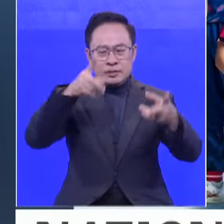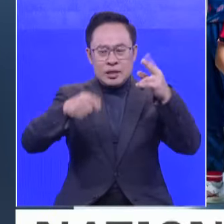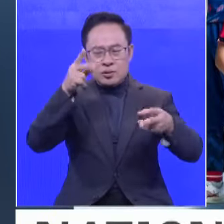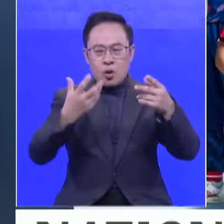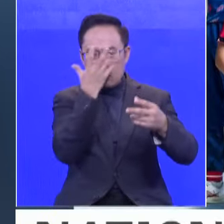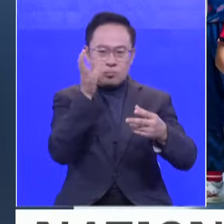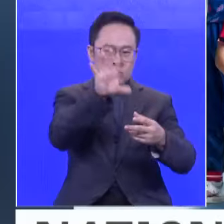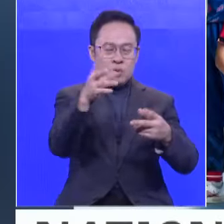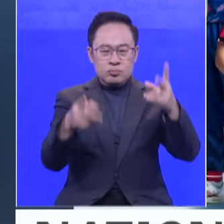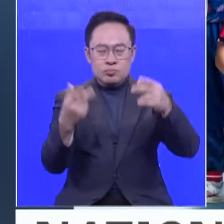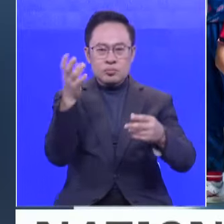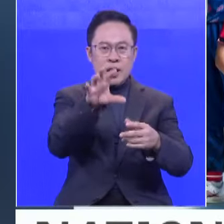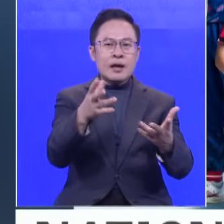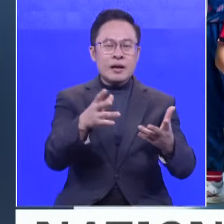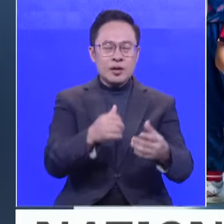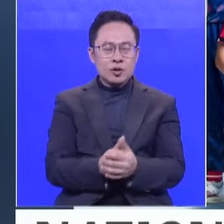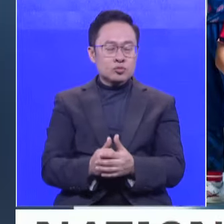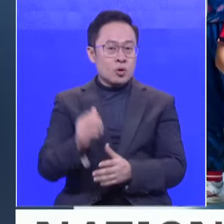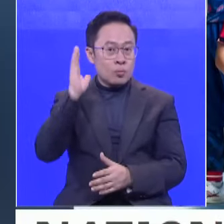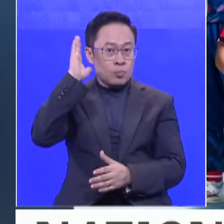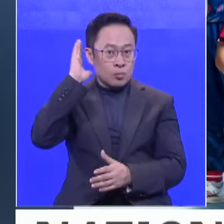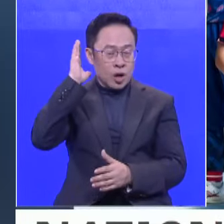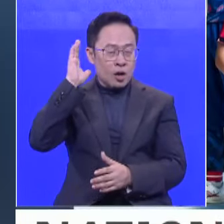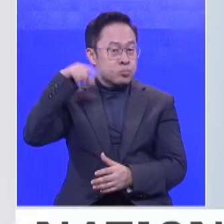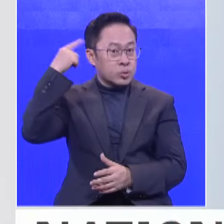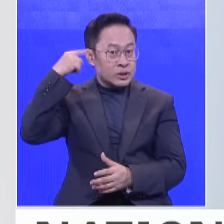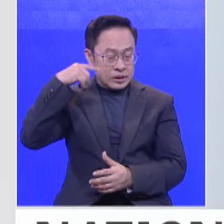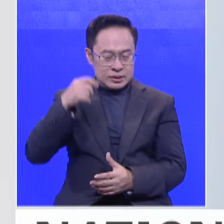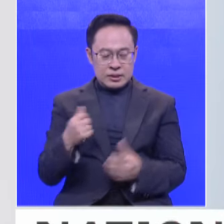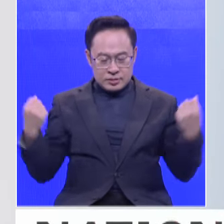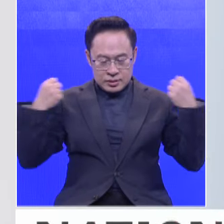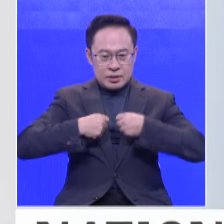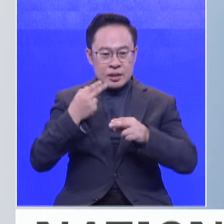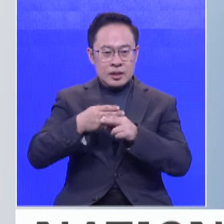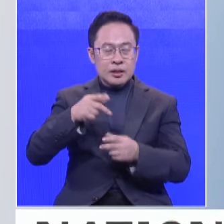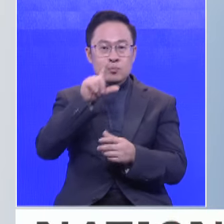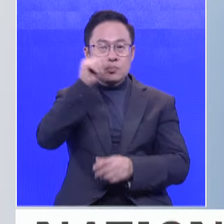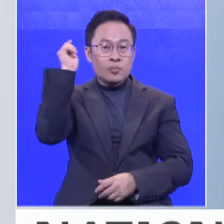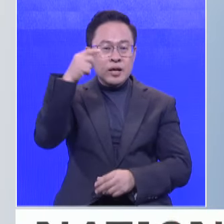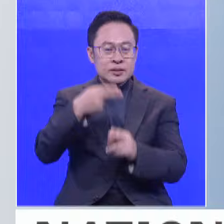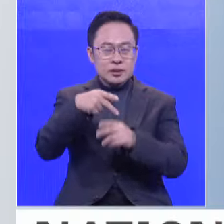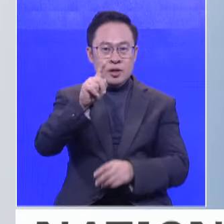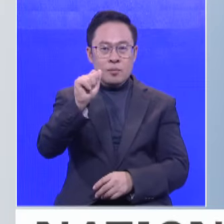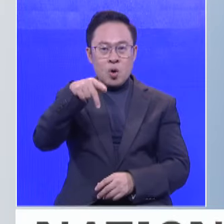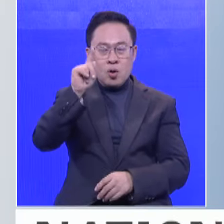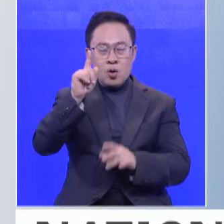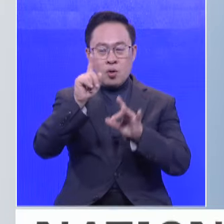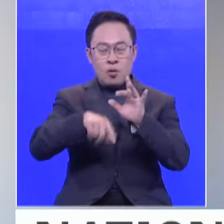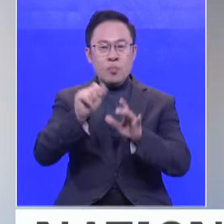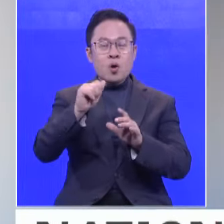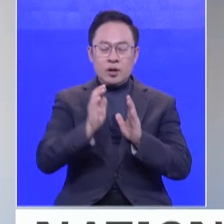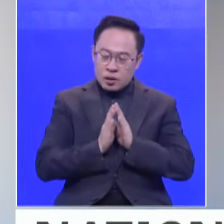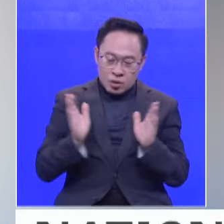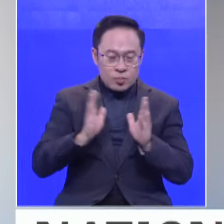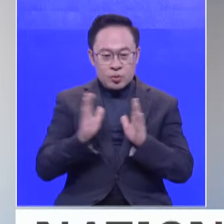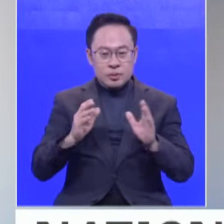นะคะแล้วปอปอเองเขาก็เคลื่อนไหวทาง Facebook อีกครั้งหนึ่งนะเขาก็ไปคอมเมนต์แล้วก็ไปบอกว่าขอบคุณทุกคน